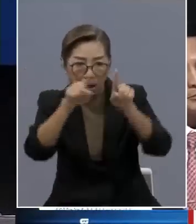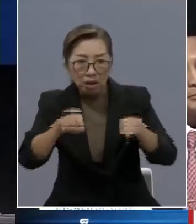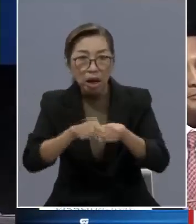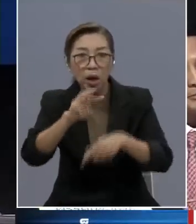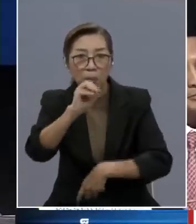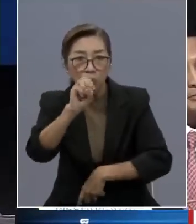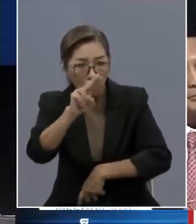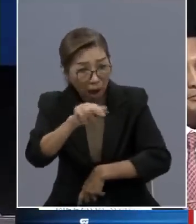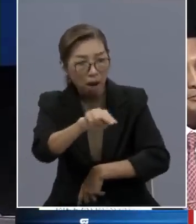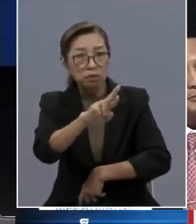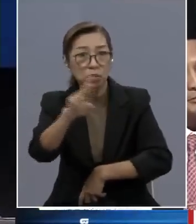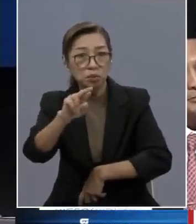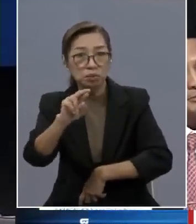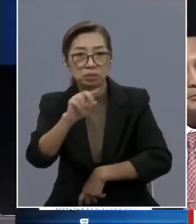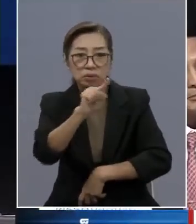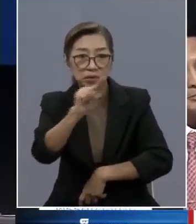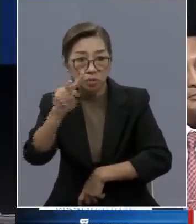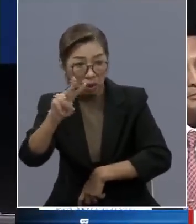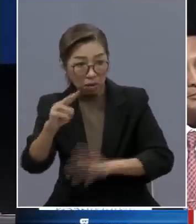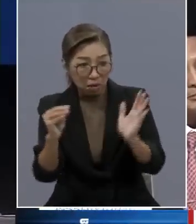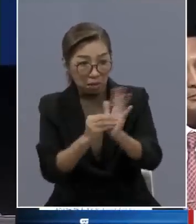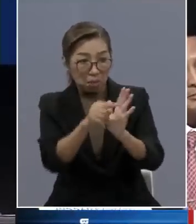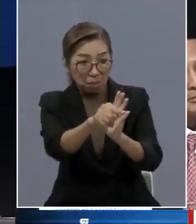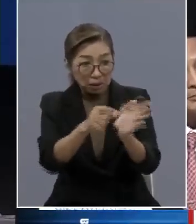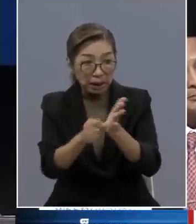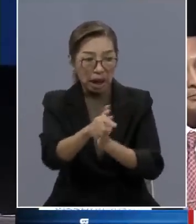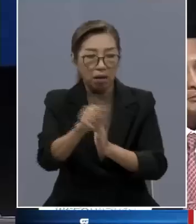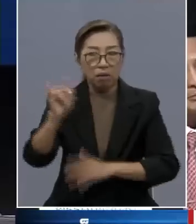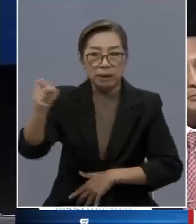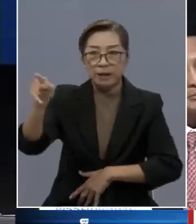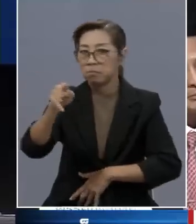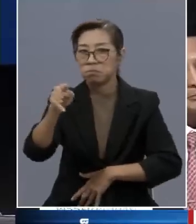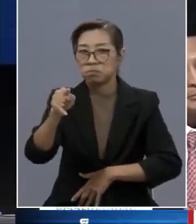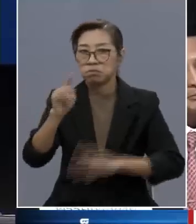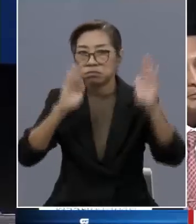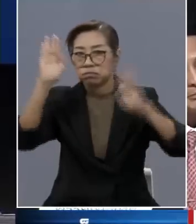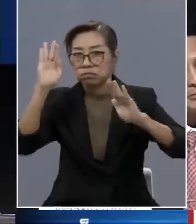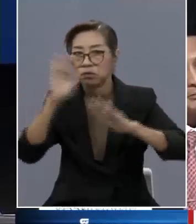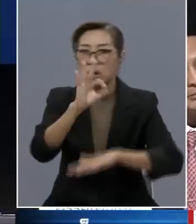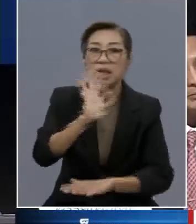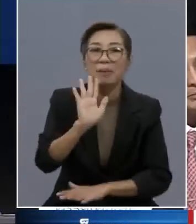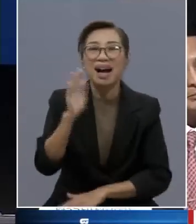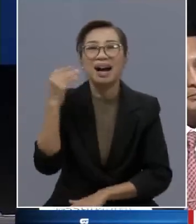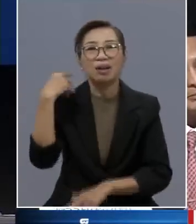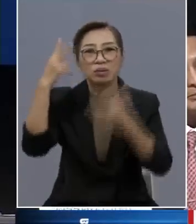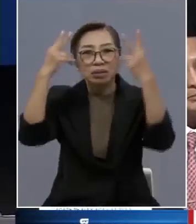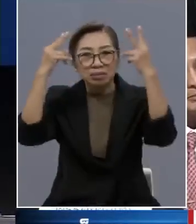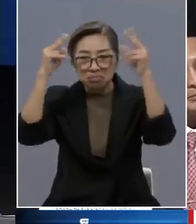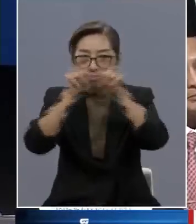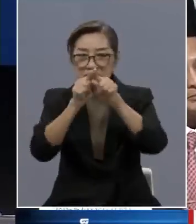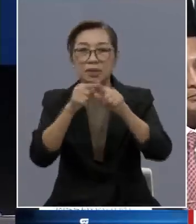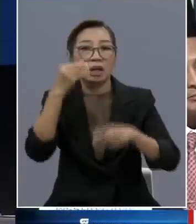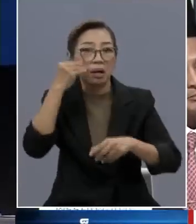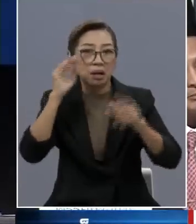หาในการที่จะเสนอคุณพิธาเป็นนายกรัฐมนตรีนะฮะเพราะฉะนั้นตรงนี้ก็เอาออกไปก่อนเพื่อจะมี